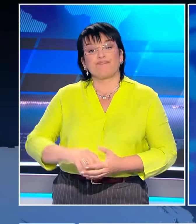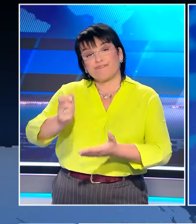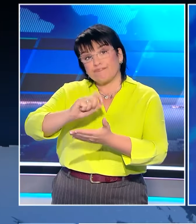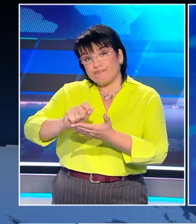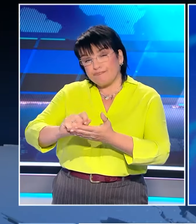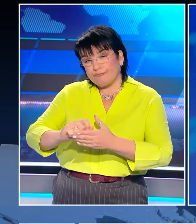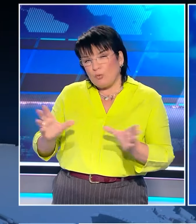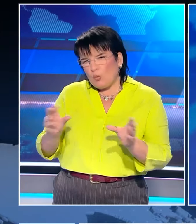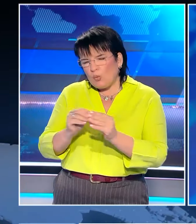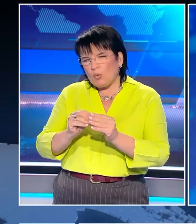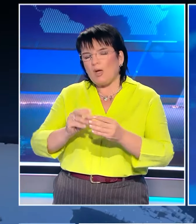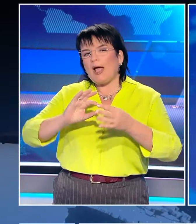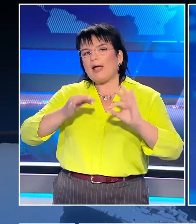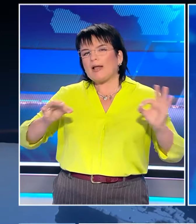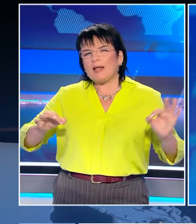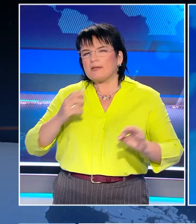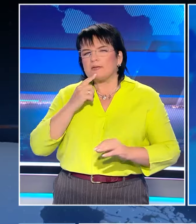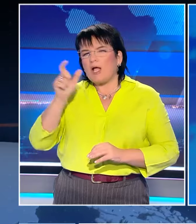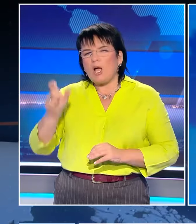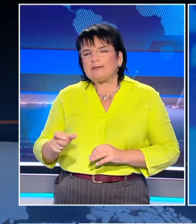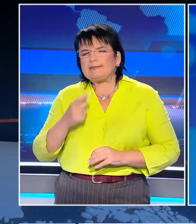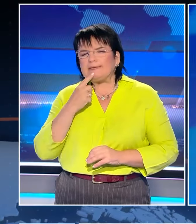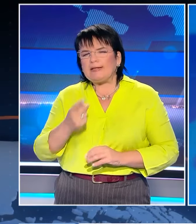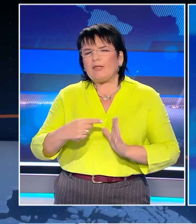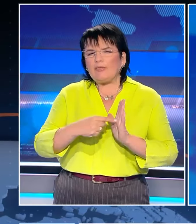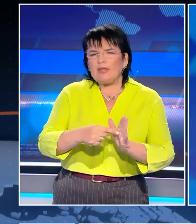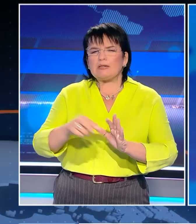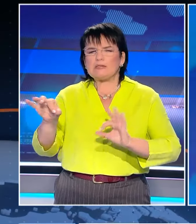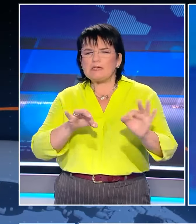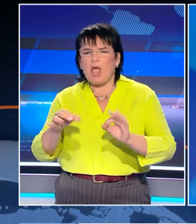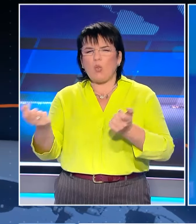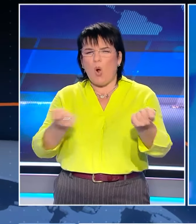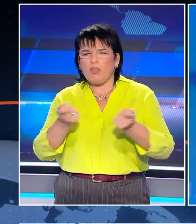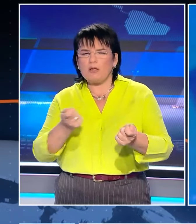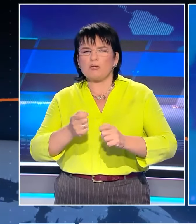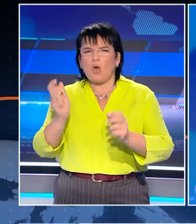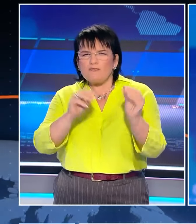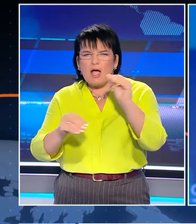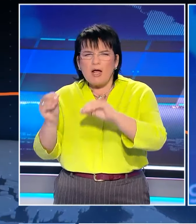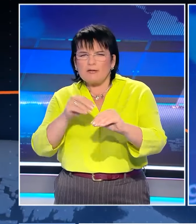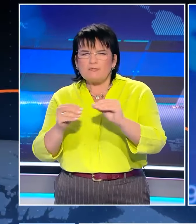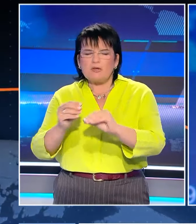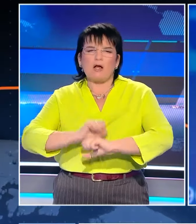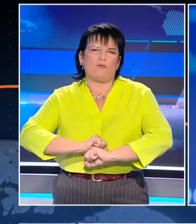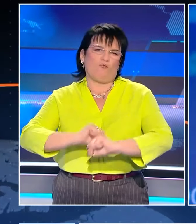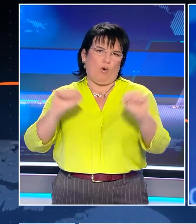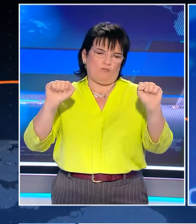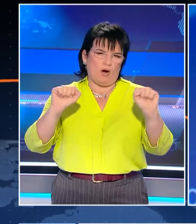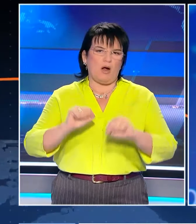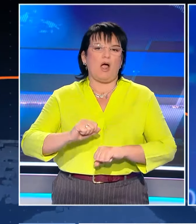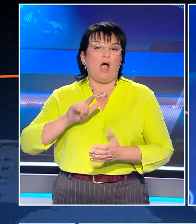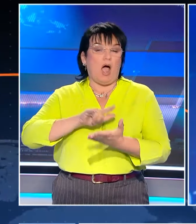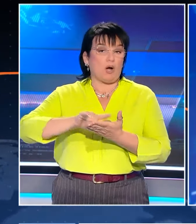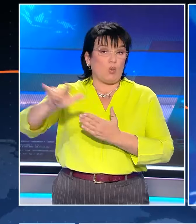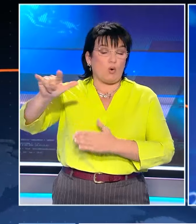της οργάνωσης που θα δείτε στο ρεπορτάζ που ακολουθεί περιέχουν σχεδιαγράμματα και οδηγίες για την κατασκευή βόμβας. Την ίδια στιγμή στο